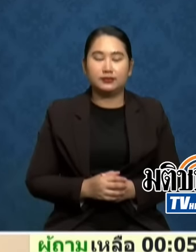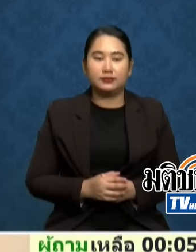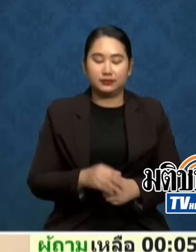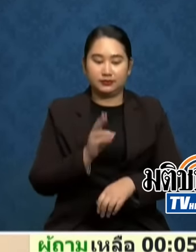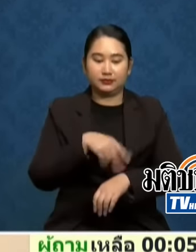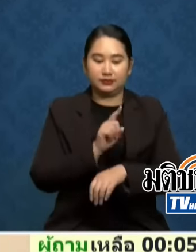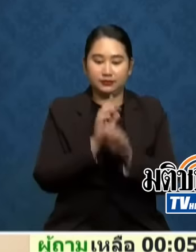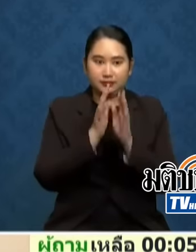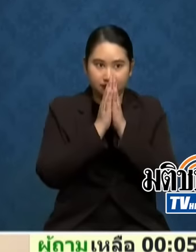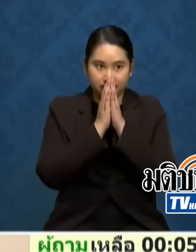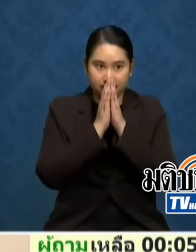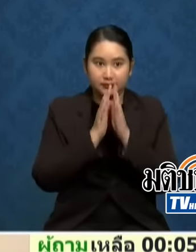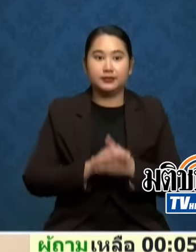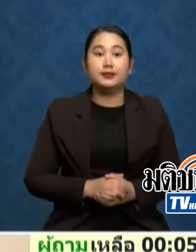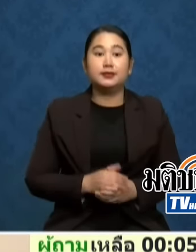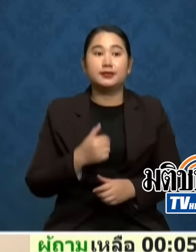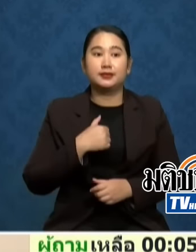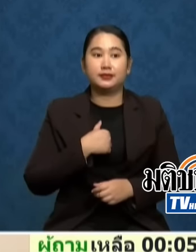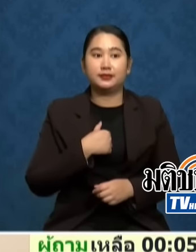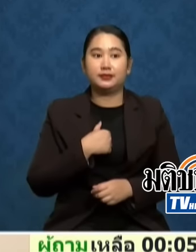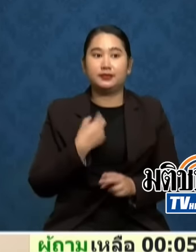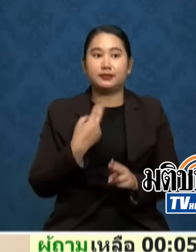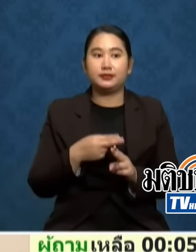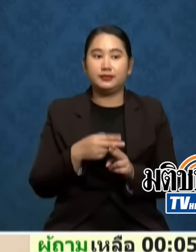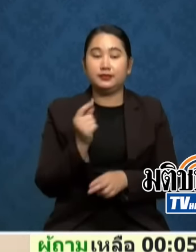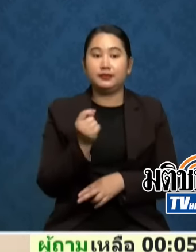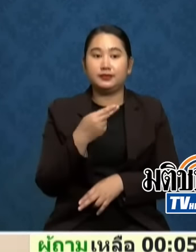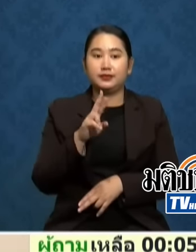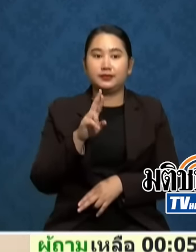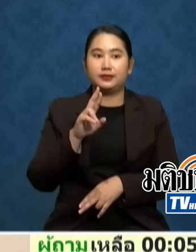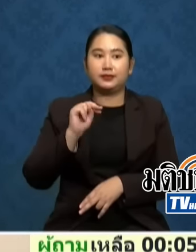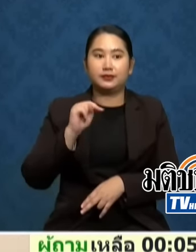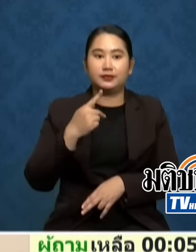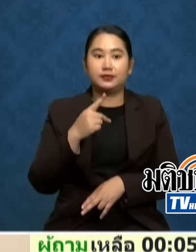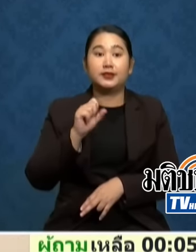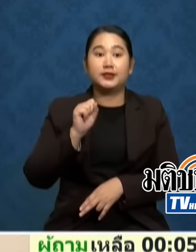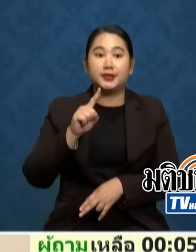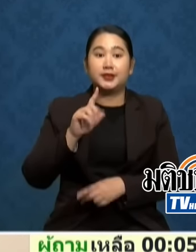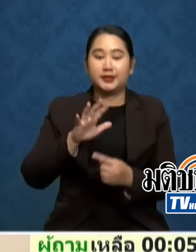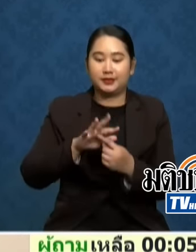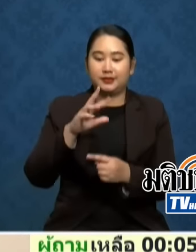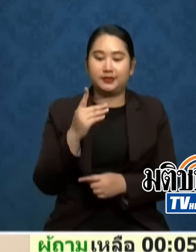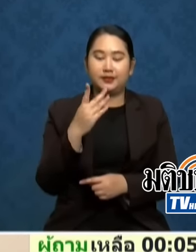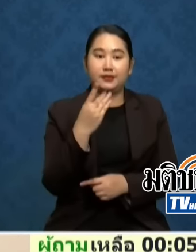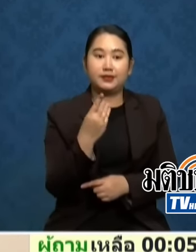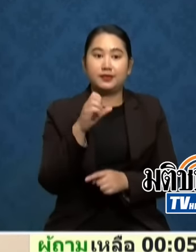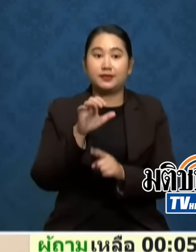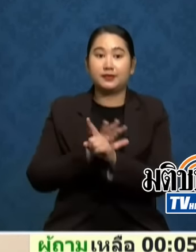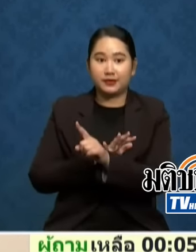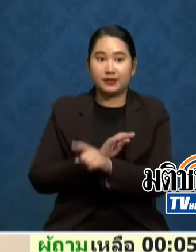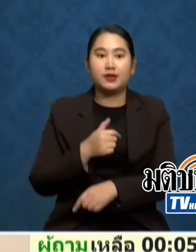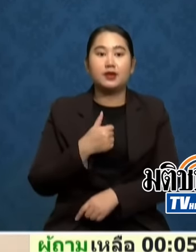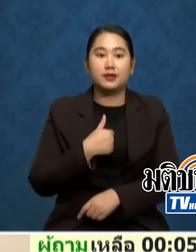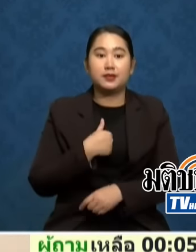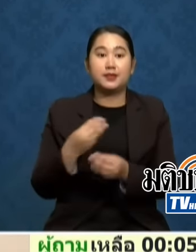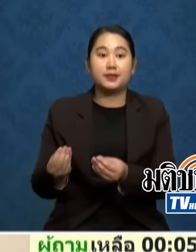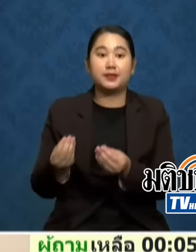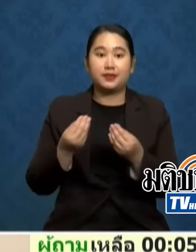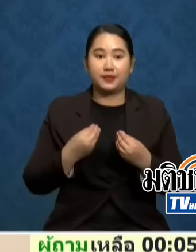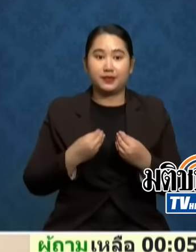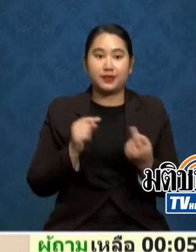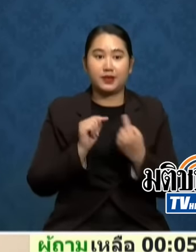ท่านประธานที่เคารพครับกับผมนายทรงศักดิ์ทองศรีรัฐมนตรีช่วยว่าการกระทรวงมหาดไทยซึ่งได้รับมอบหม